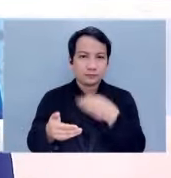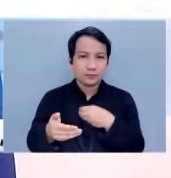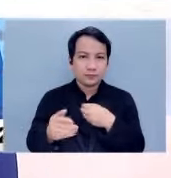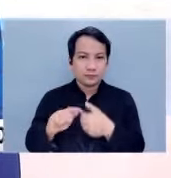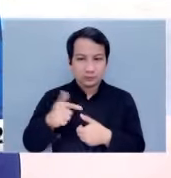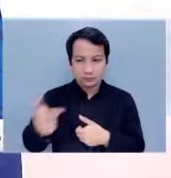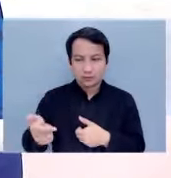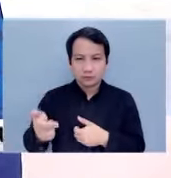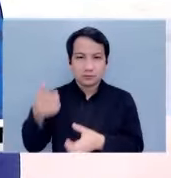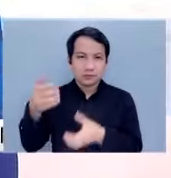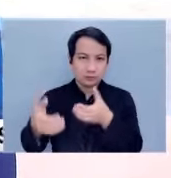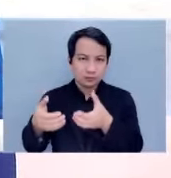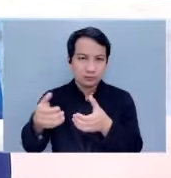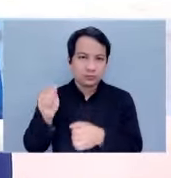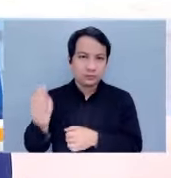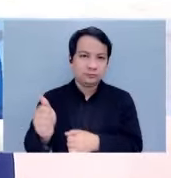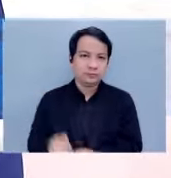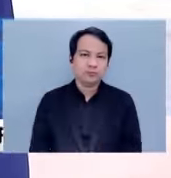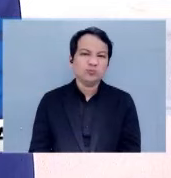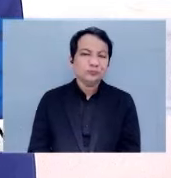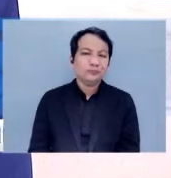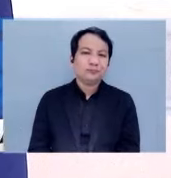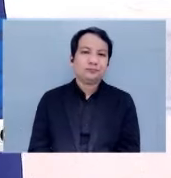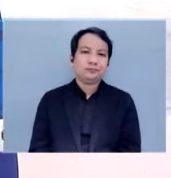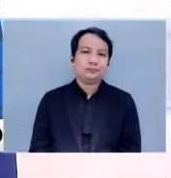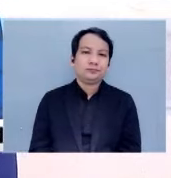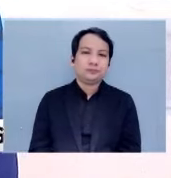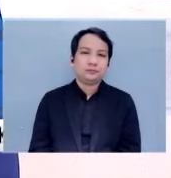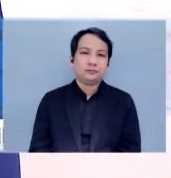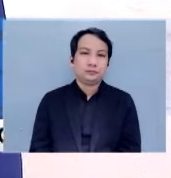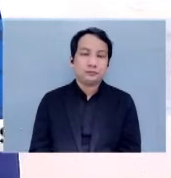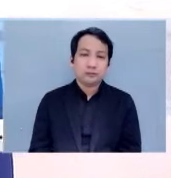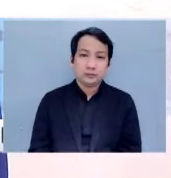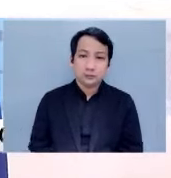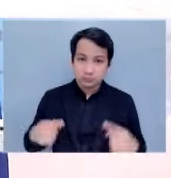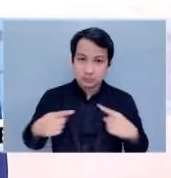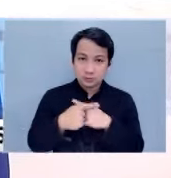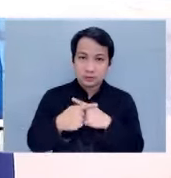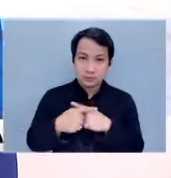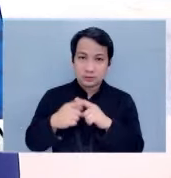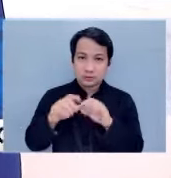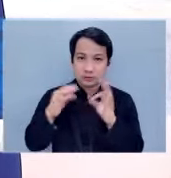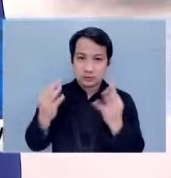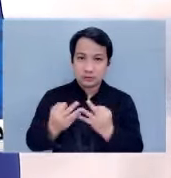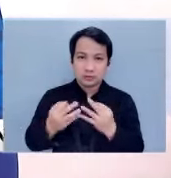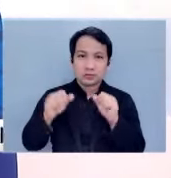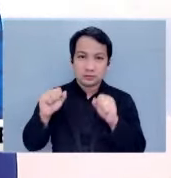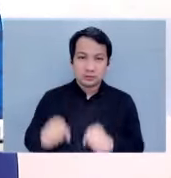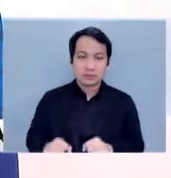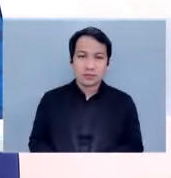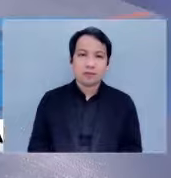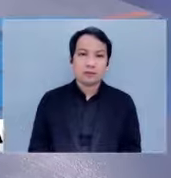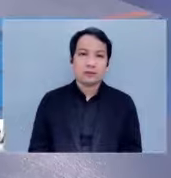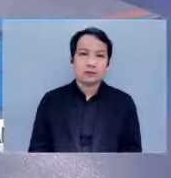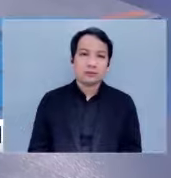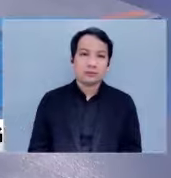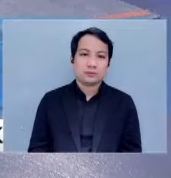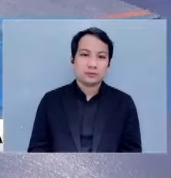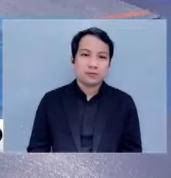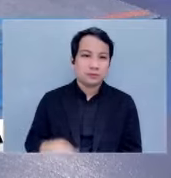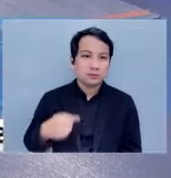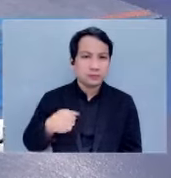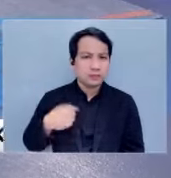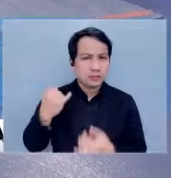korte. In a petition for guardianship. Pwede bang kumontra doon ang mga kamag-anak? Pwede. Pwede. Pero ako na lang last siguro, attorney, gusto